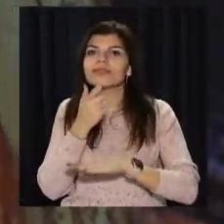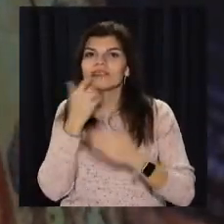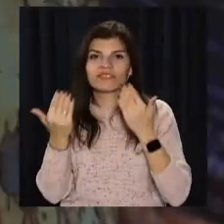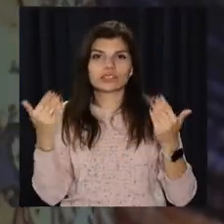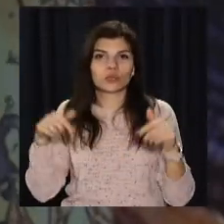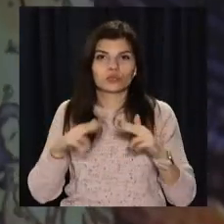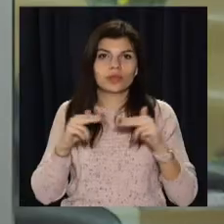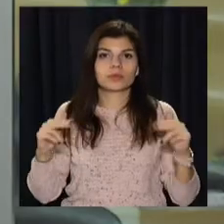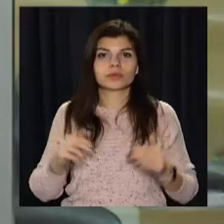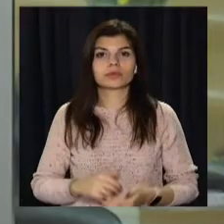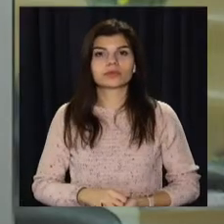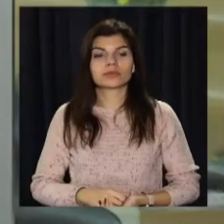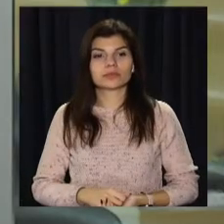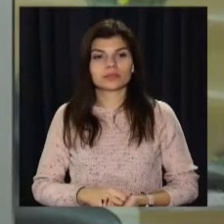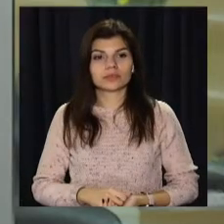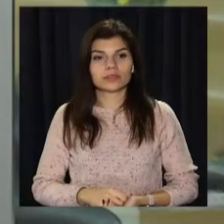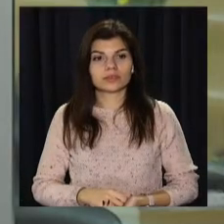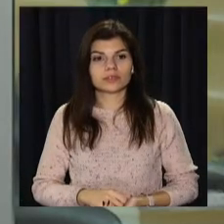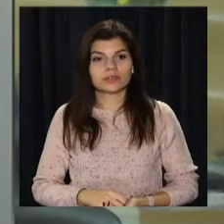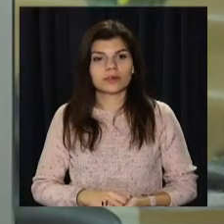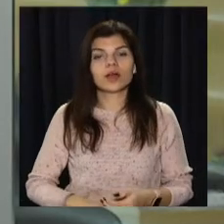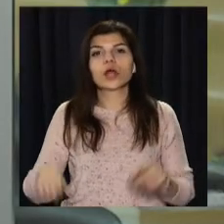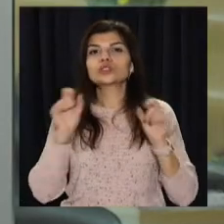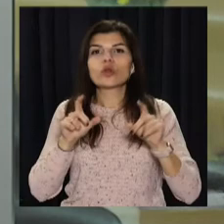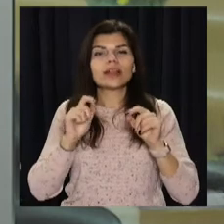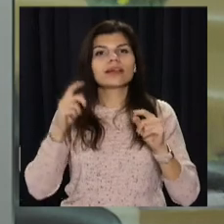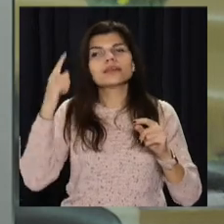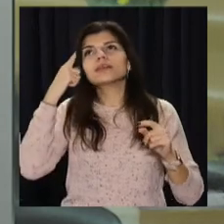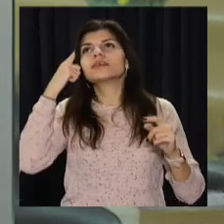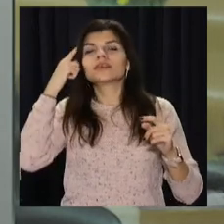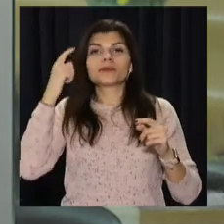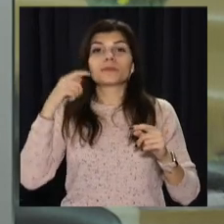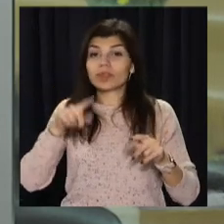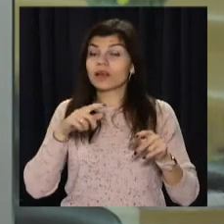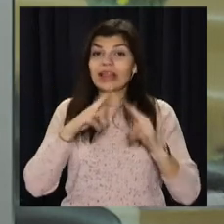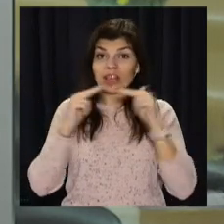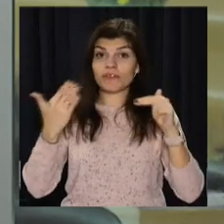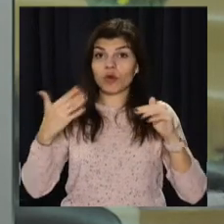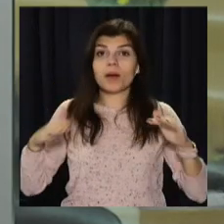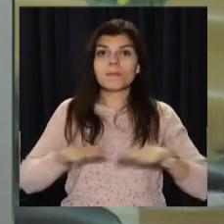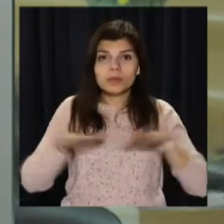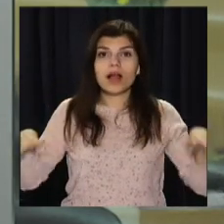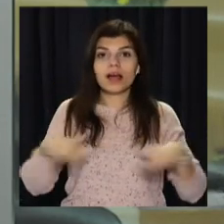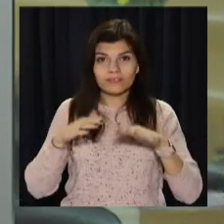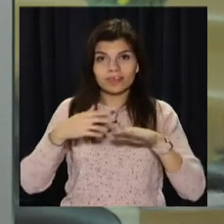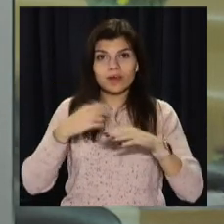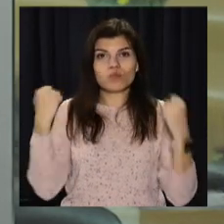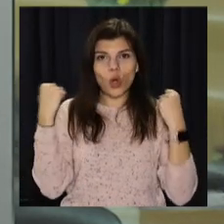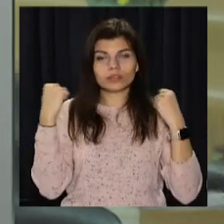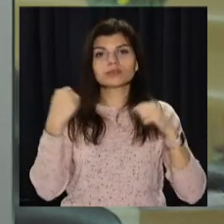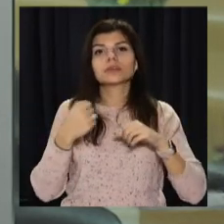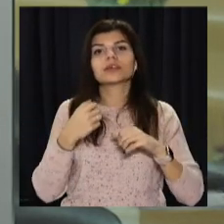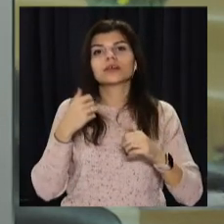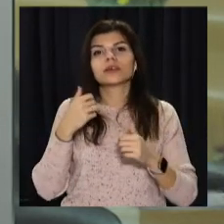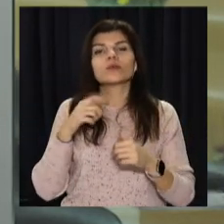телеканал відкритий. Золоті надії. Дніпровські плавці зібрали багатий врожай медалей на всеукраїнських змаганнях